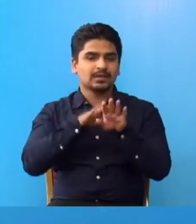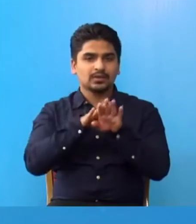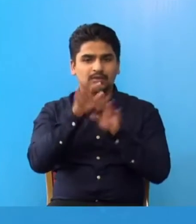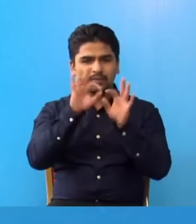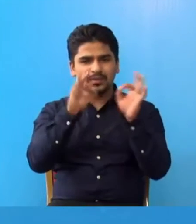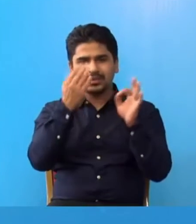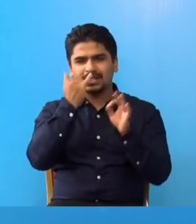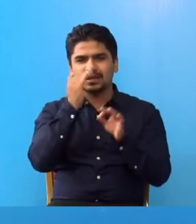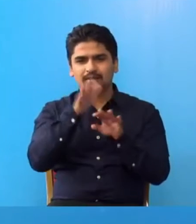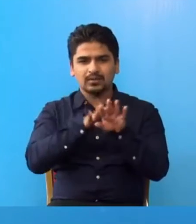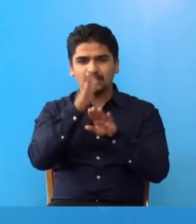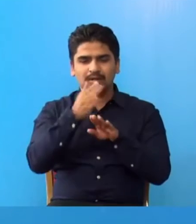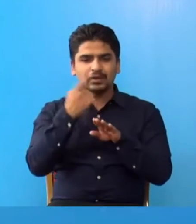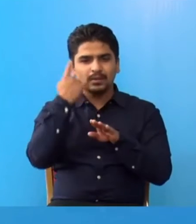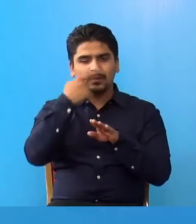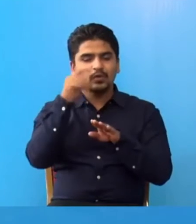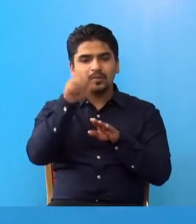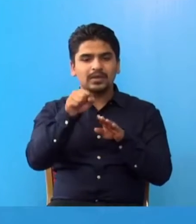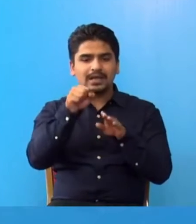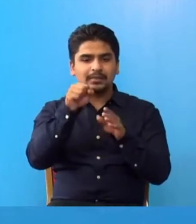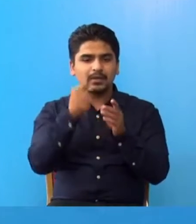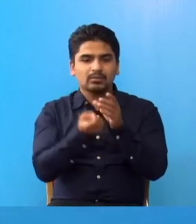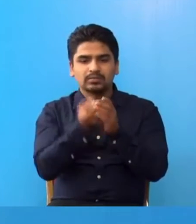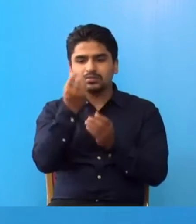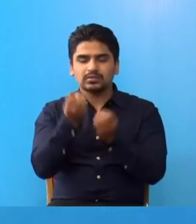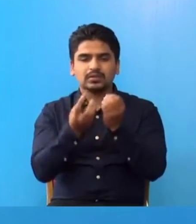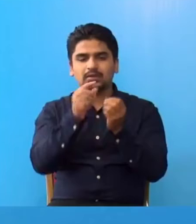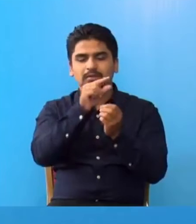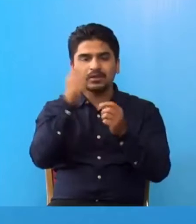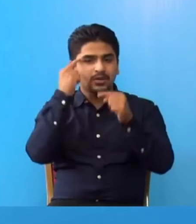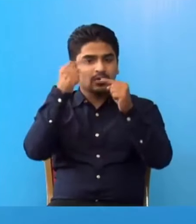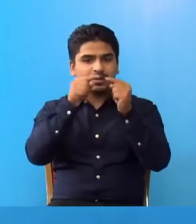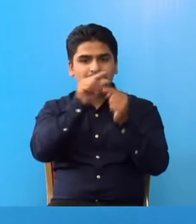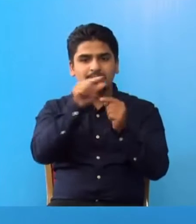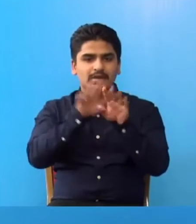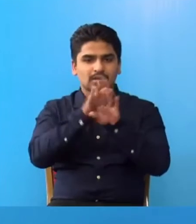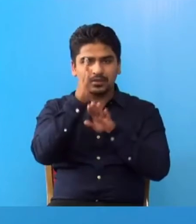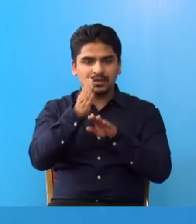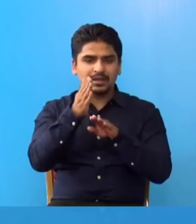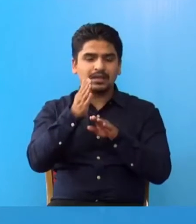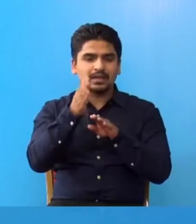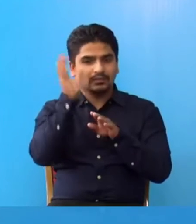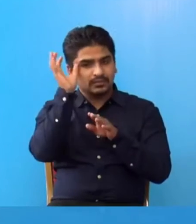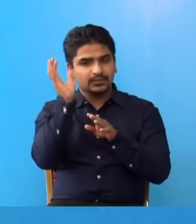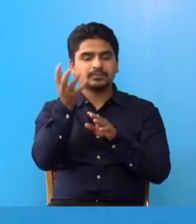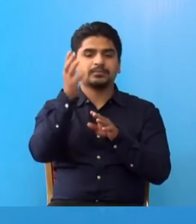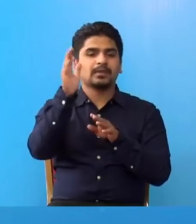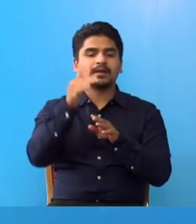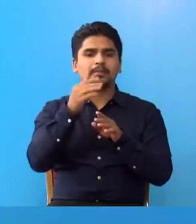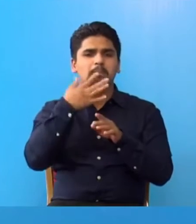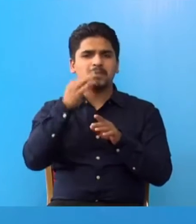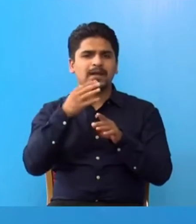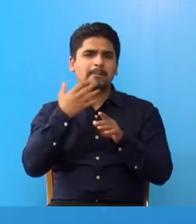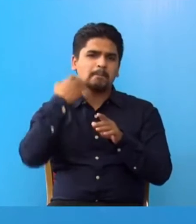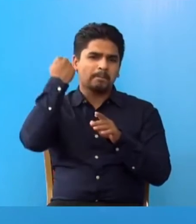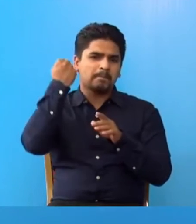बीविन्न कारण ले हमरू मनविज्ञान मा उत्पन्न बायका, इस्ता किशिम का नकरात्म कुड़ा अरूले गरदा है अबेस मा आये रहा, साचेने